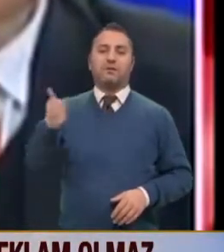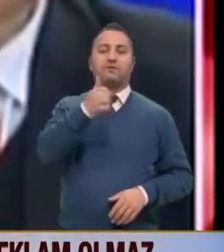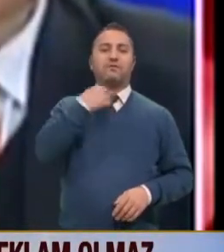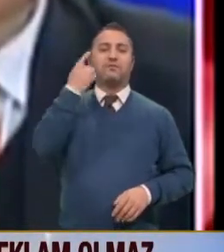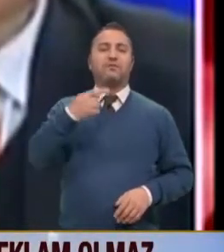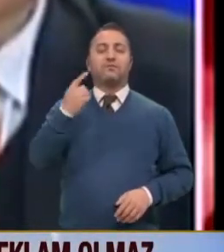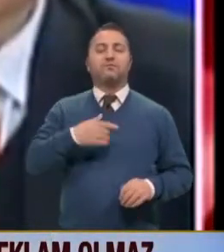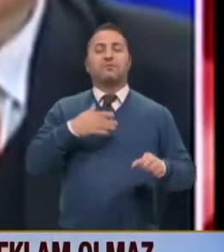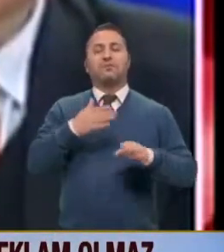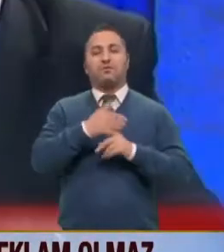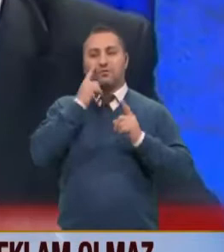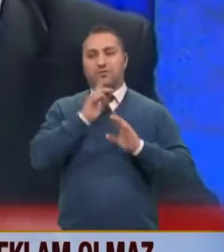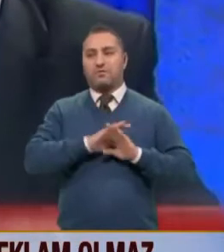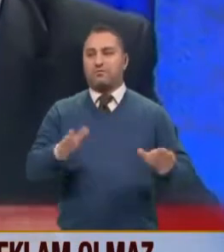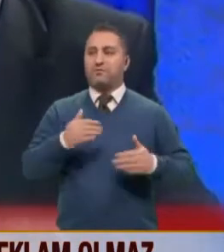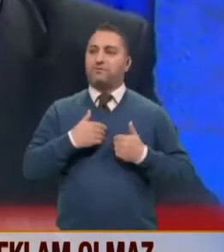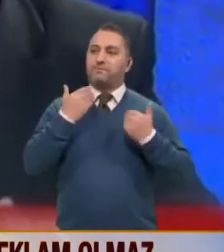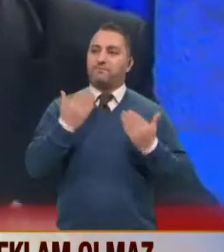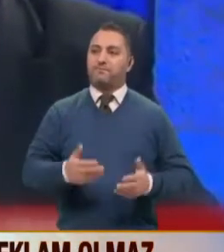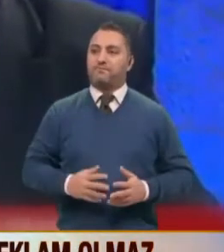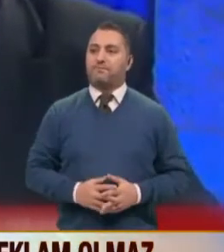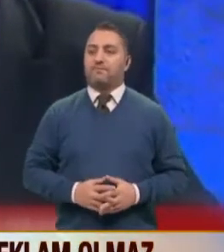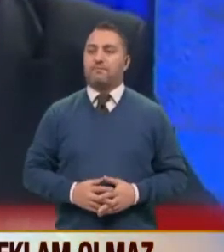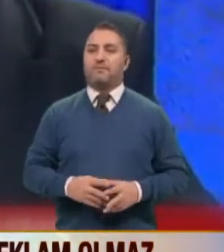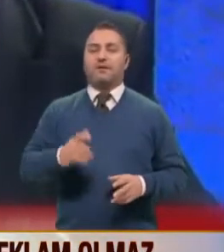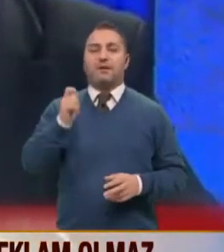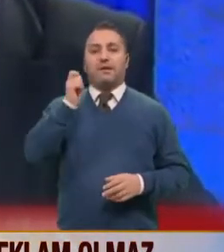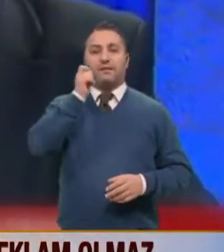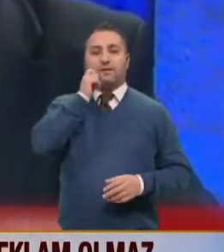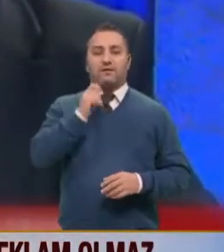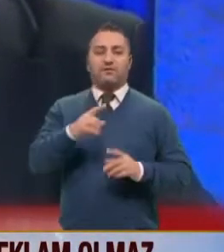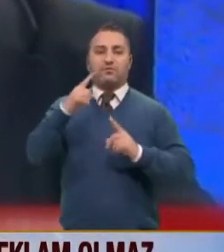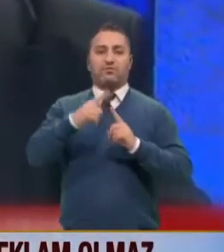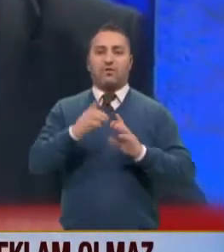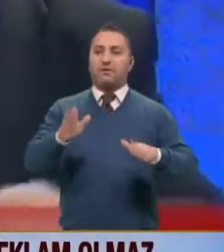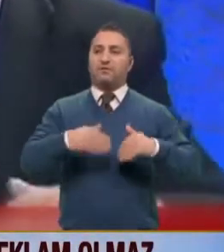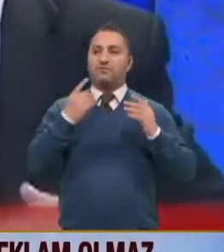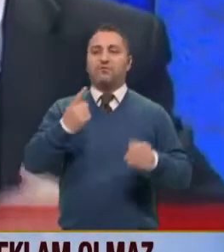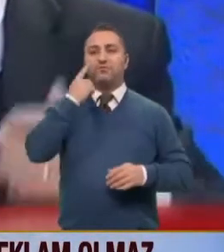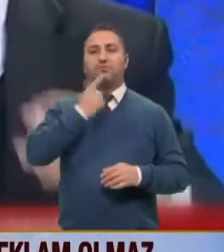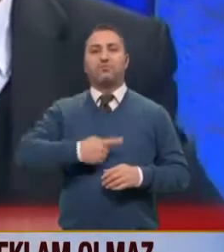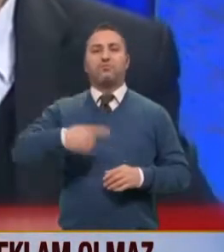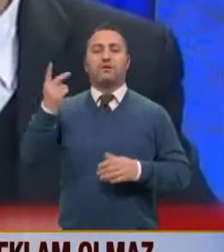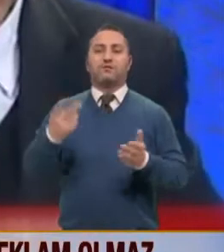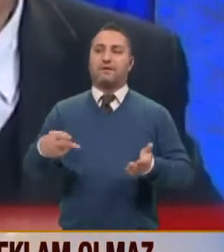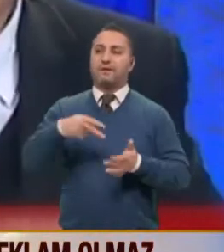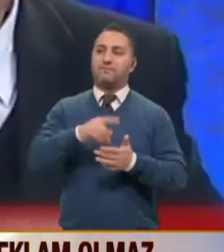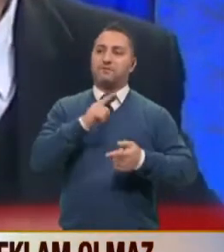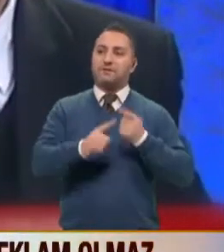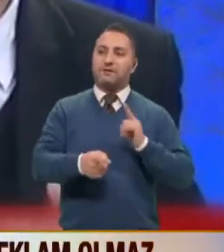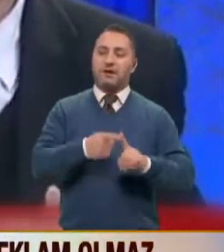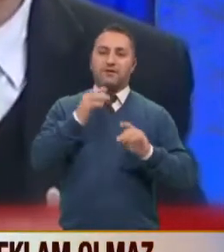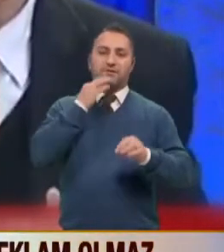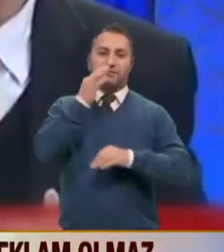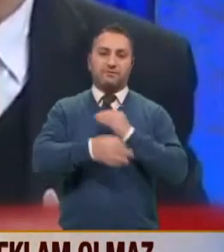hiç doğru bulmadım. İmamlardan sonra, dini törenden sonra bir cumhurbaşkanı çıkıp orada hem siyasi